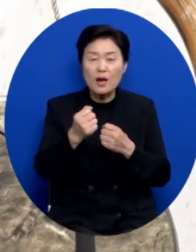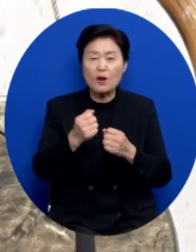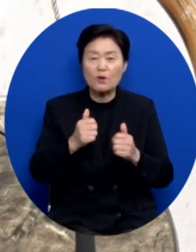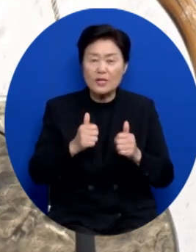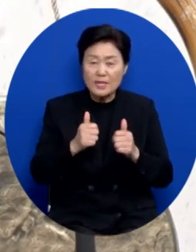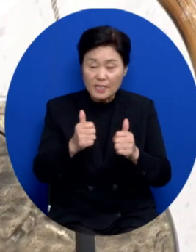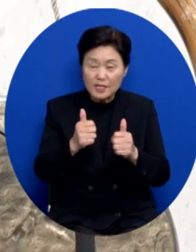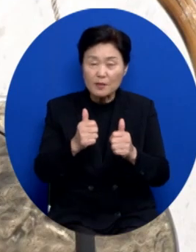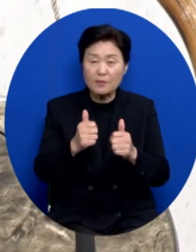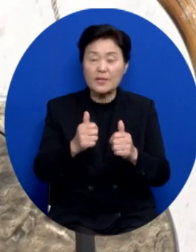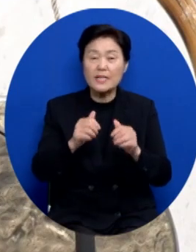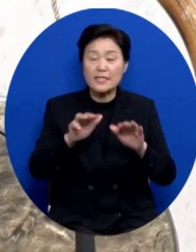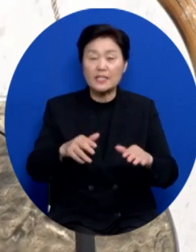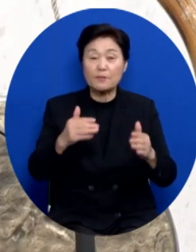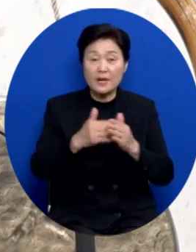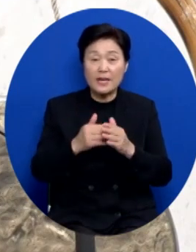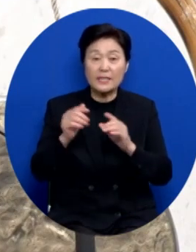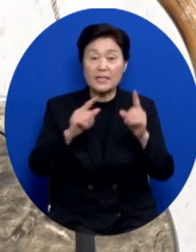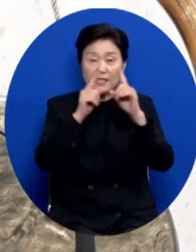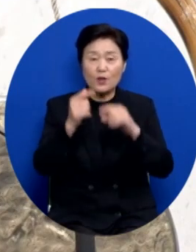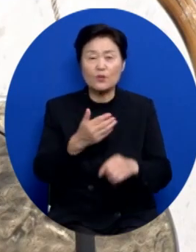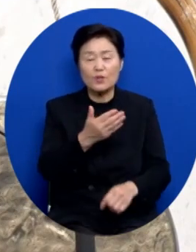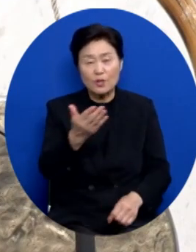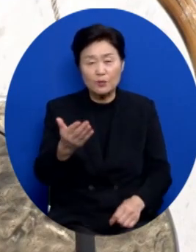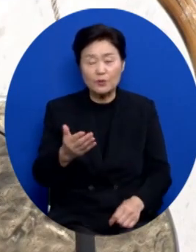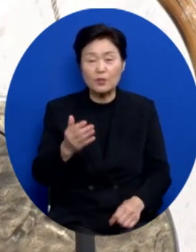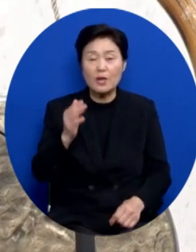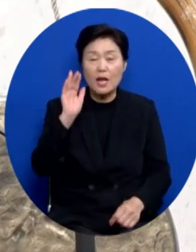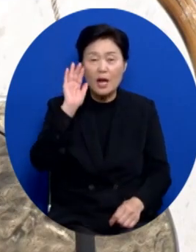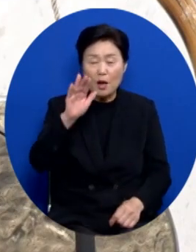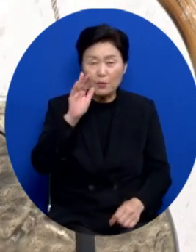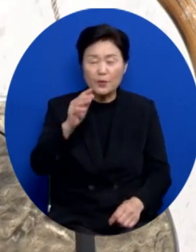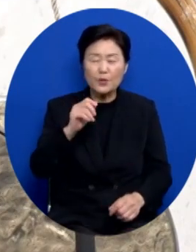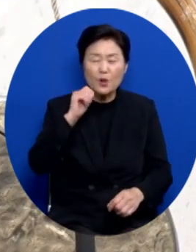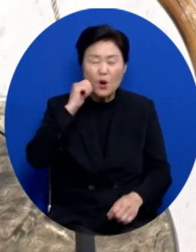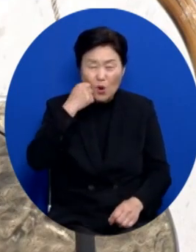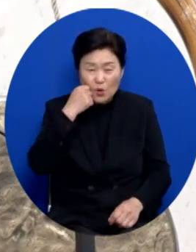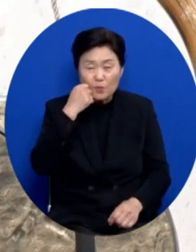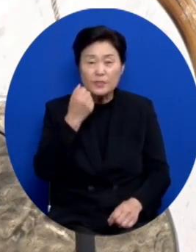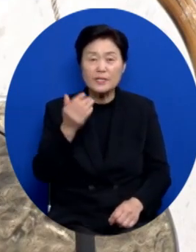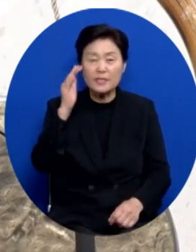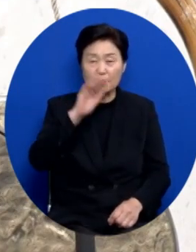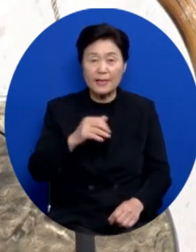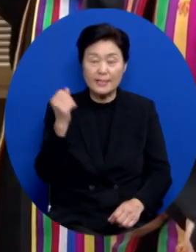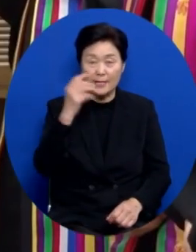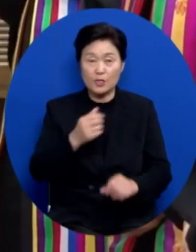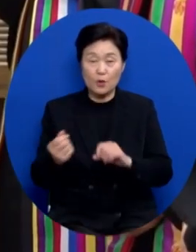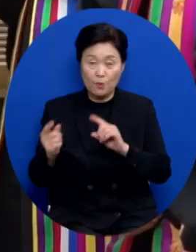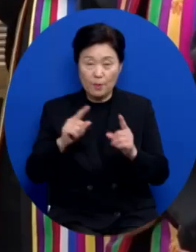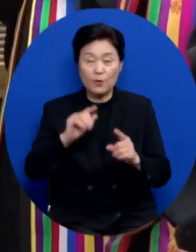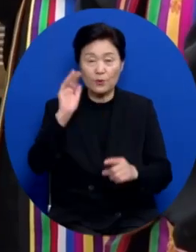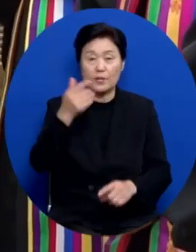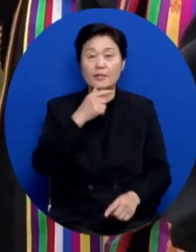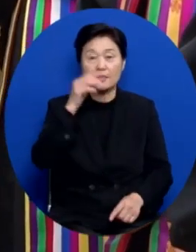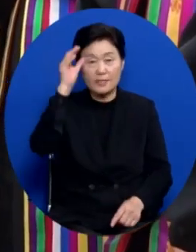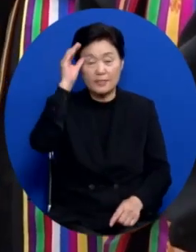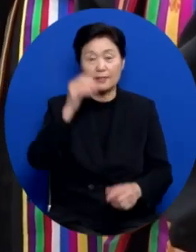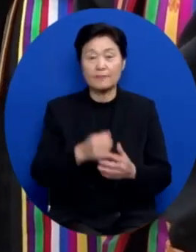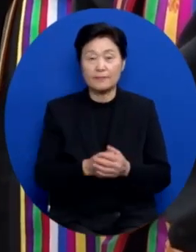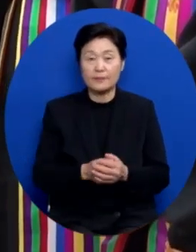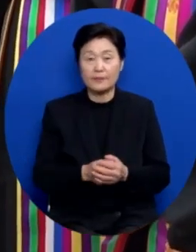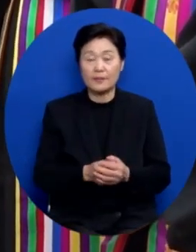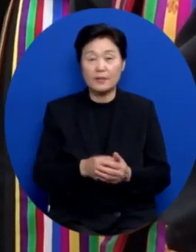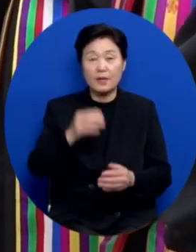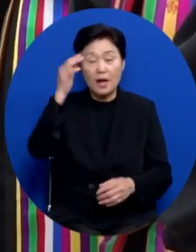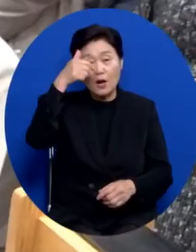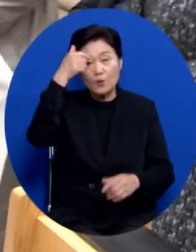여정이 오늘날 여전히 가파른 삶에서 다시 되살아나기를 기대합니다 여분을 위해 신 한편